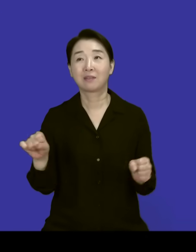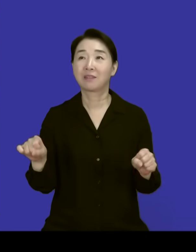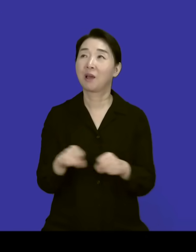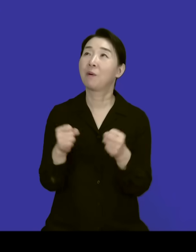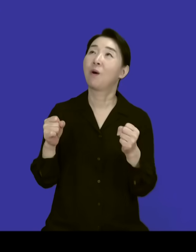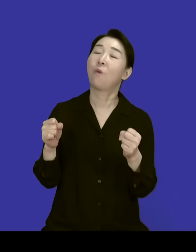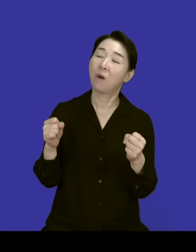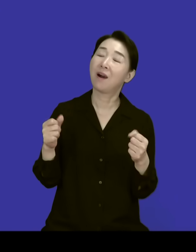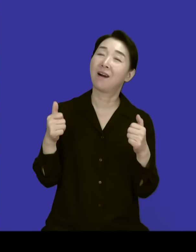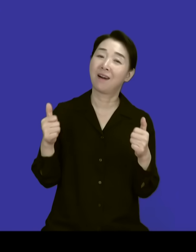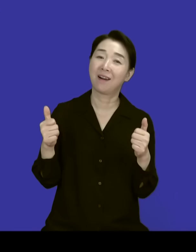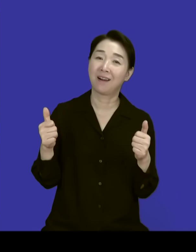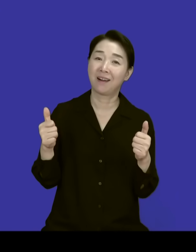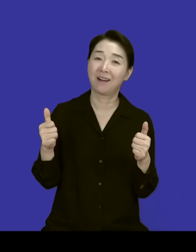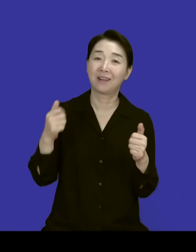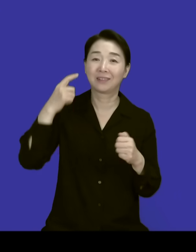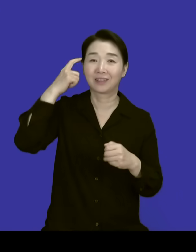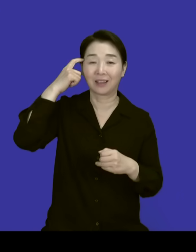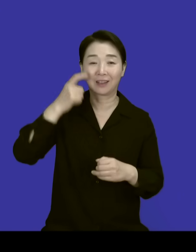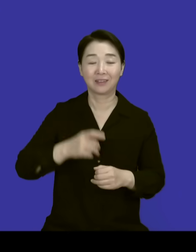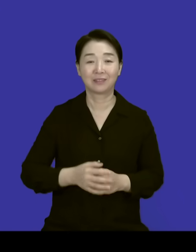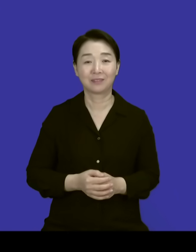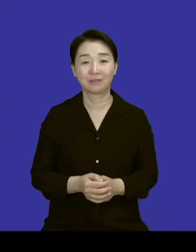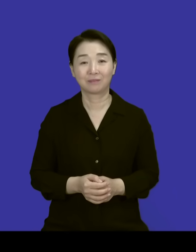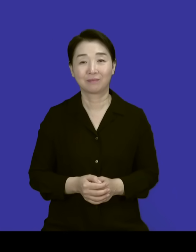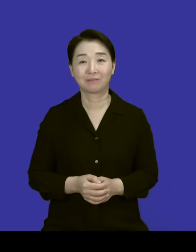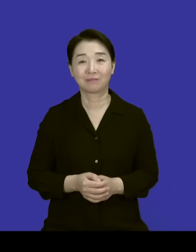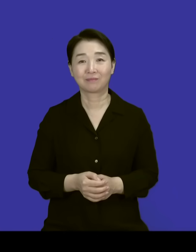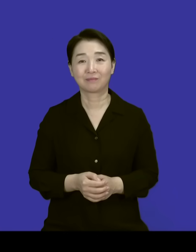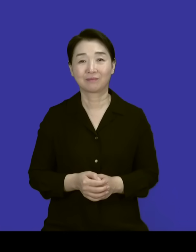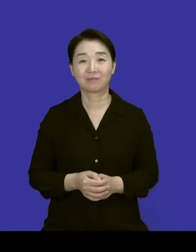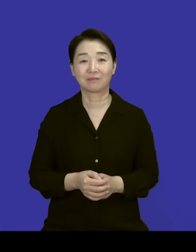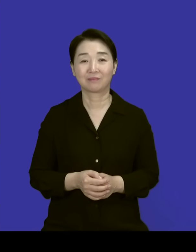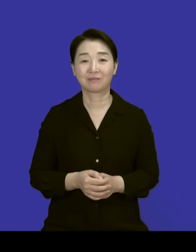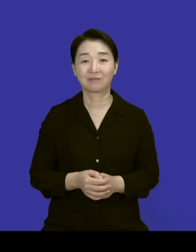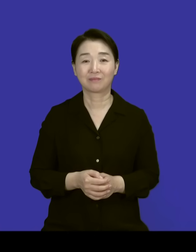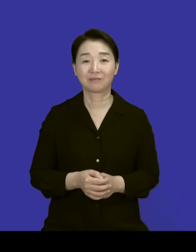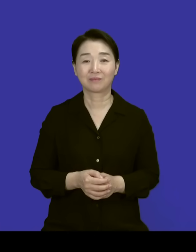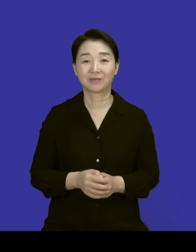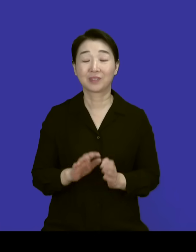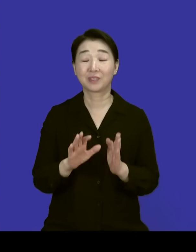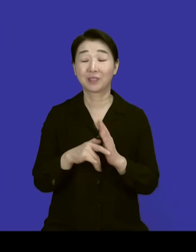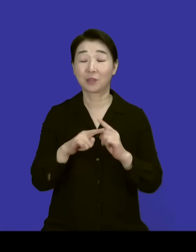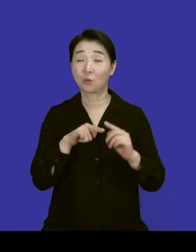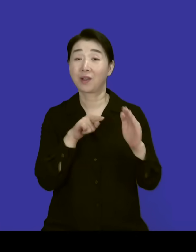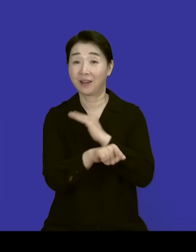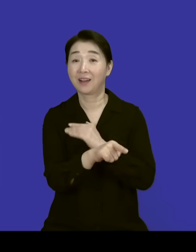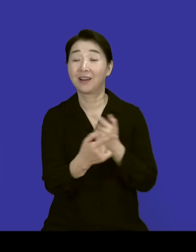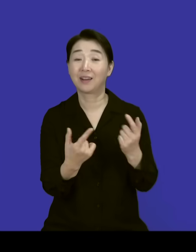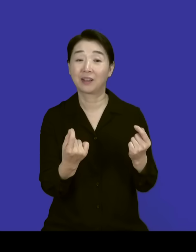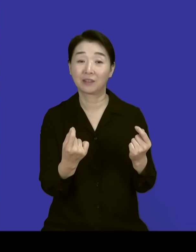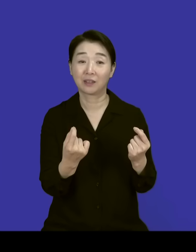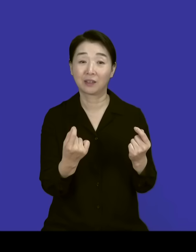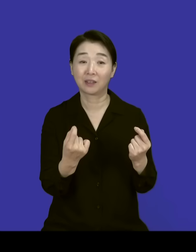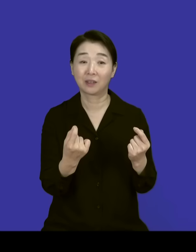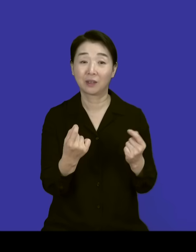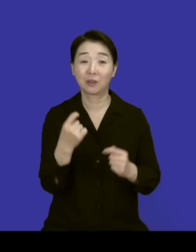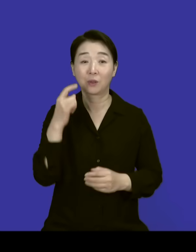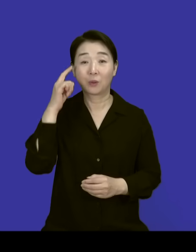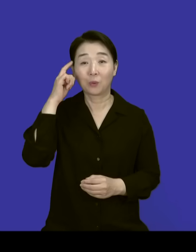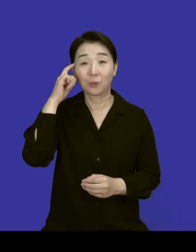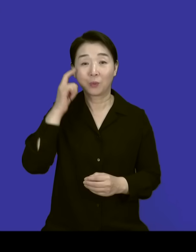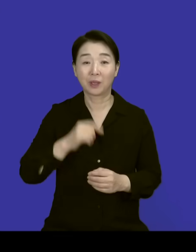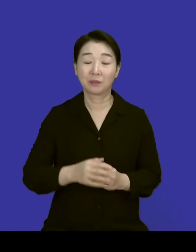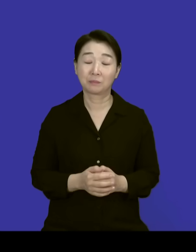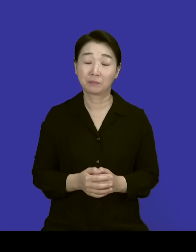진짜 예. 바로 진짜 뭐 교회로 바로 갔던 것 같은데 예. 근데 3일절기 엮여 있었거든요.